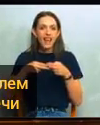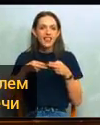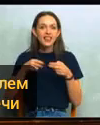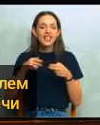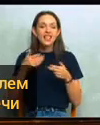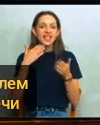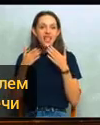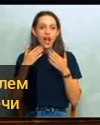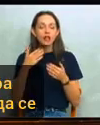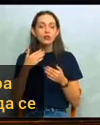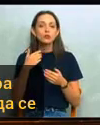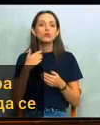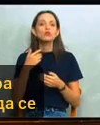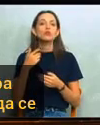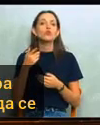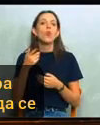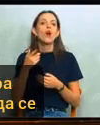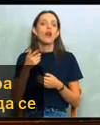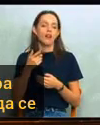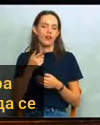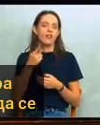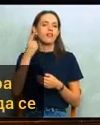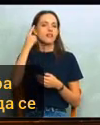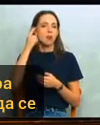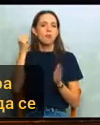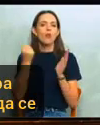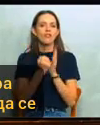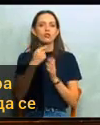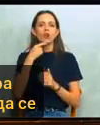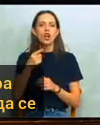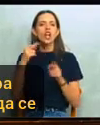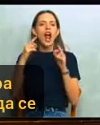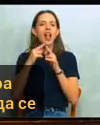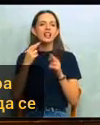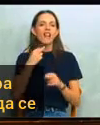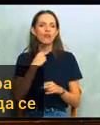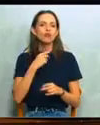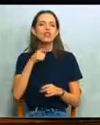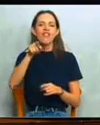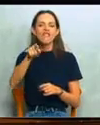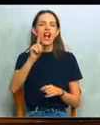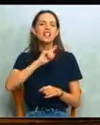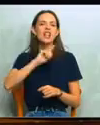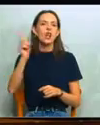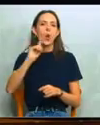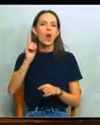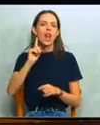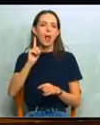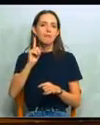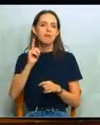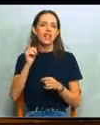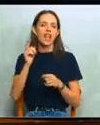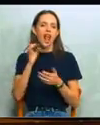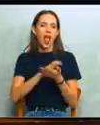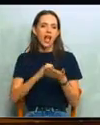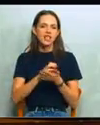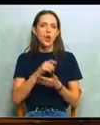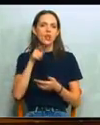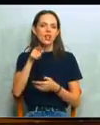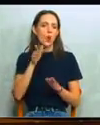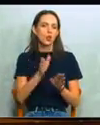ranije, potvrđuje reči vašeg lidera stranke Aleksandra Vučića da za vas niko ne bi glasao da se on skloni sa liste. Hvala.